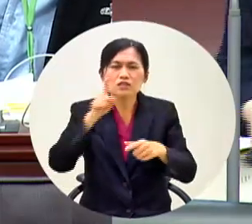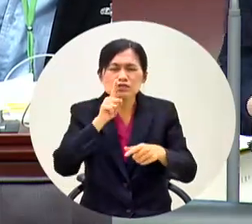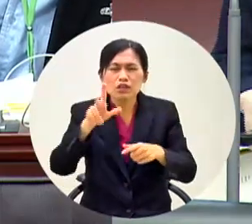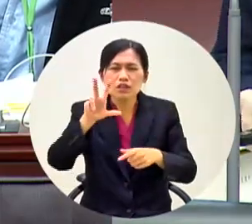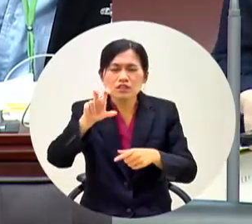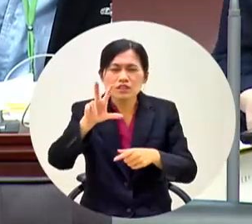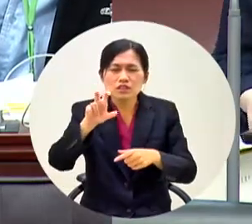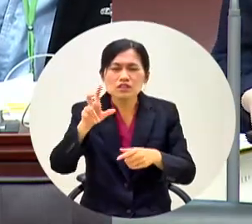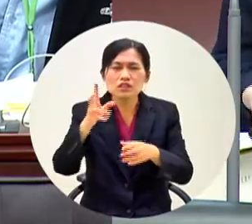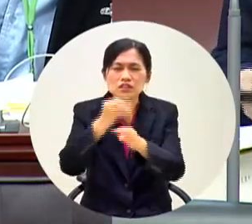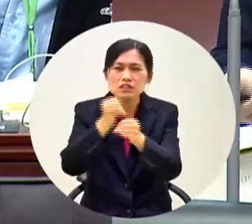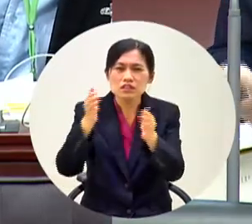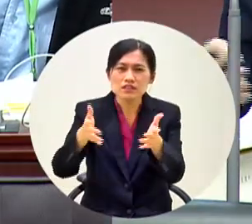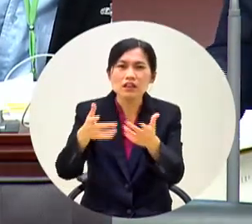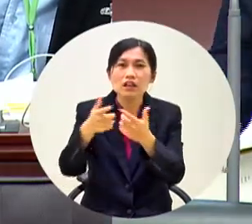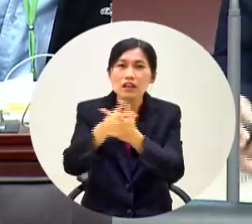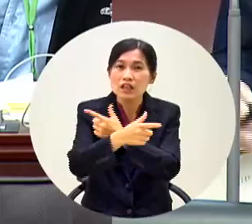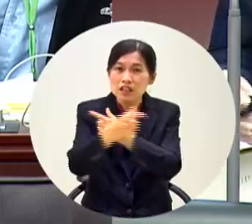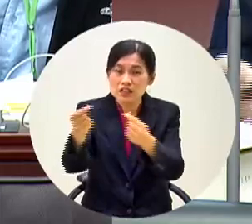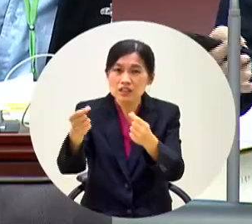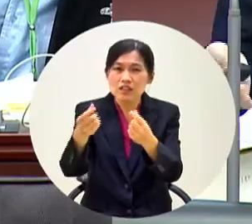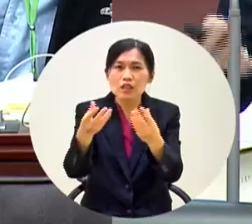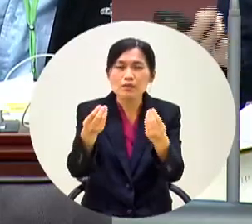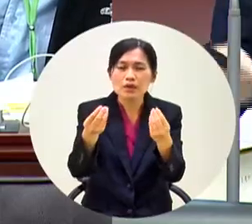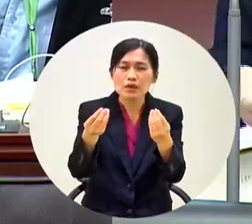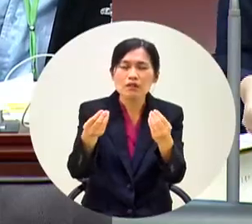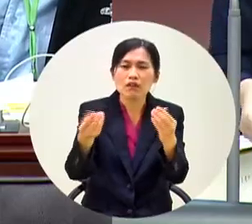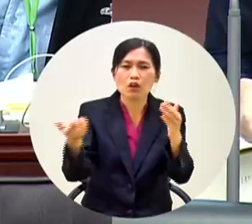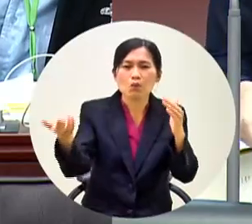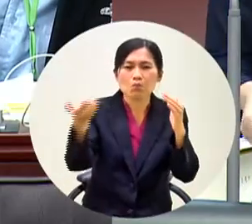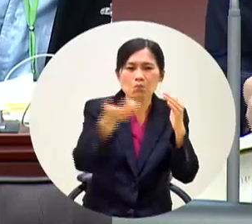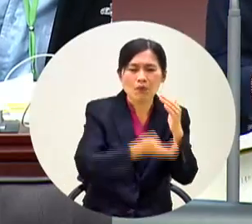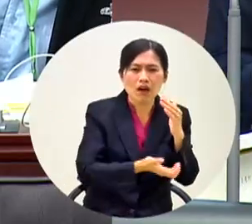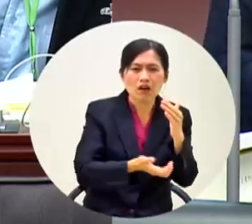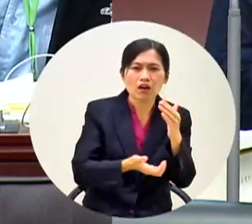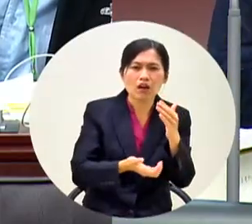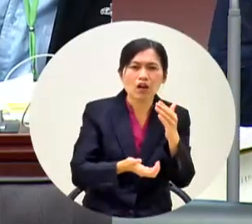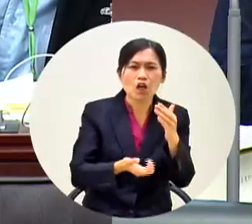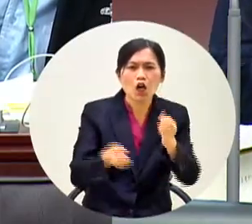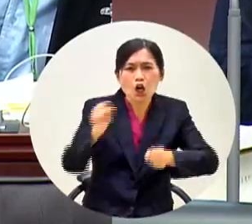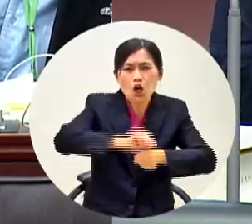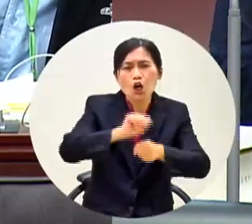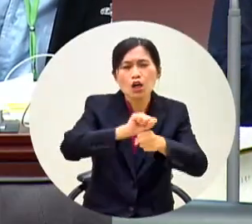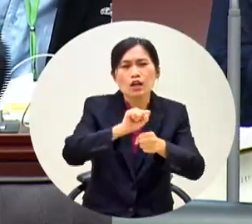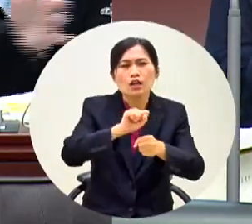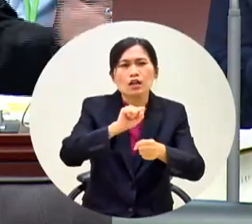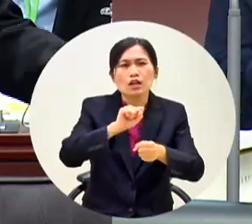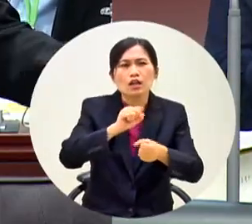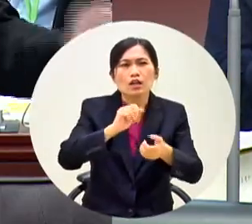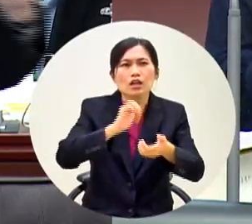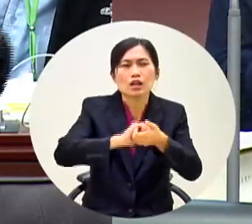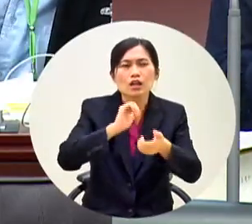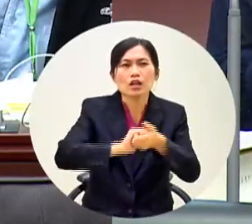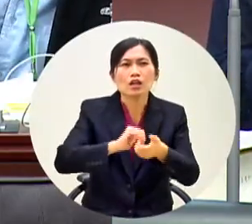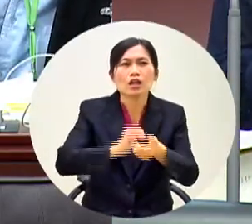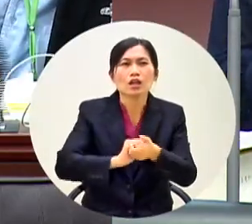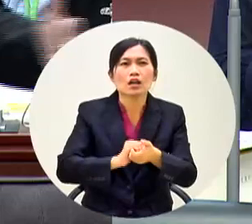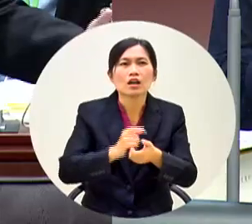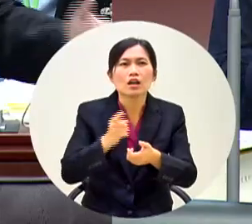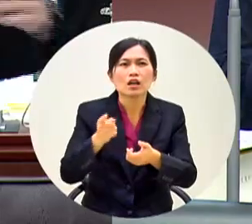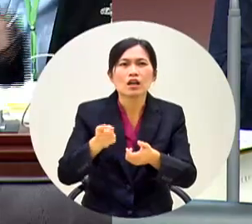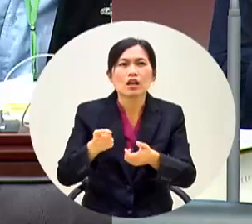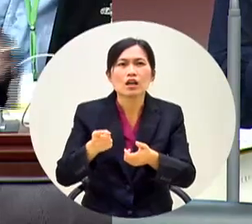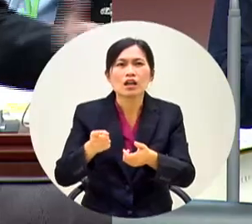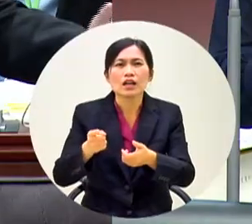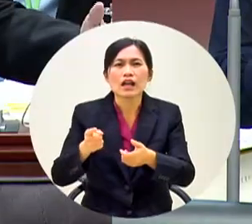都一样就对了啦，并没有因为迁村然后它就会提高嘛？ 它的条件不同，差异是在大林埔到这个凤山或